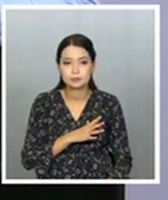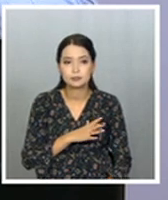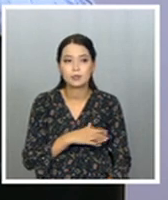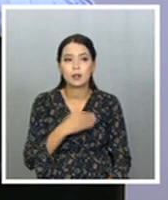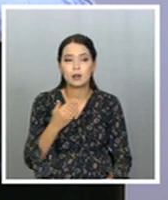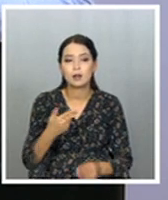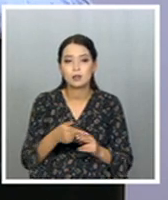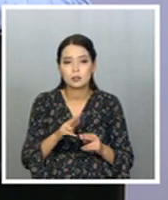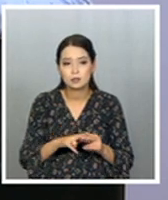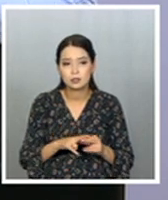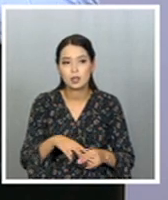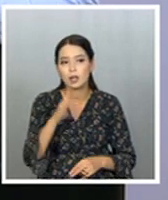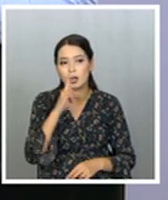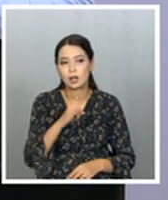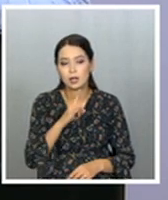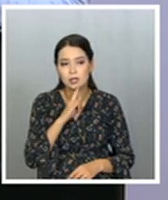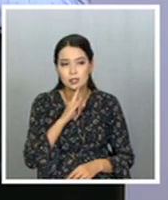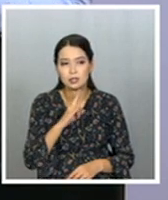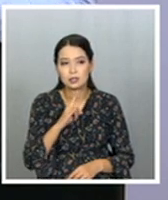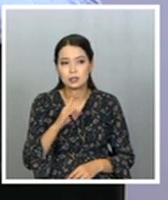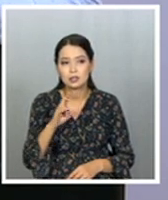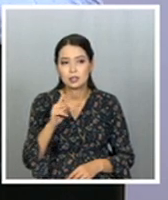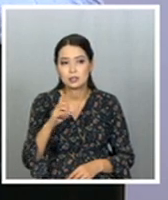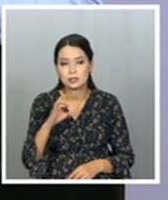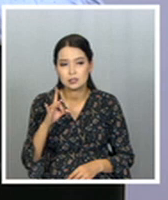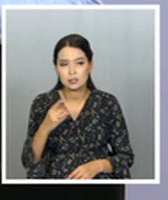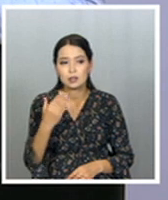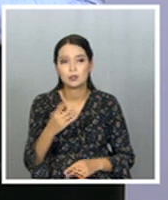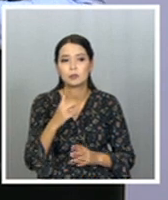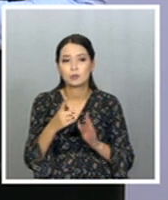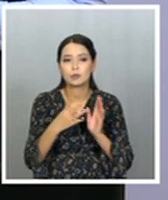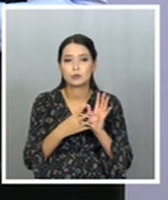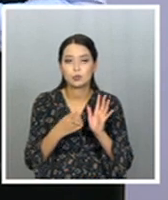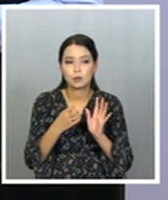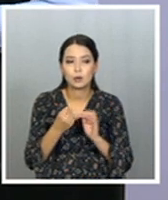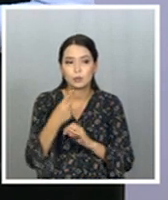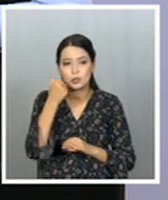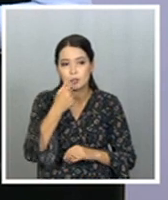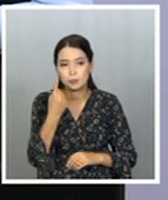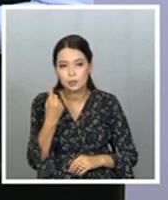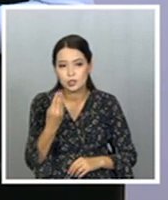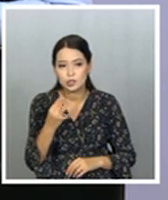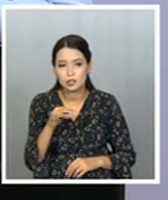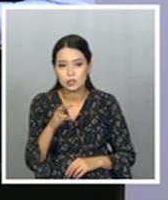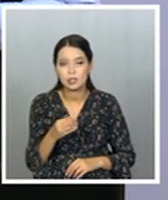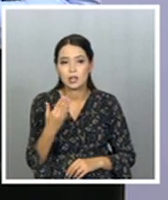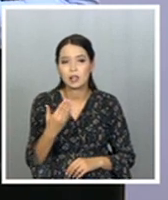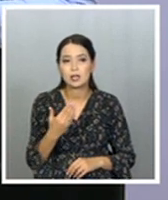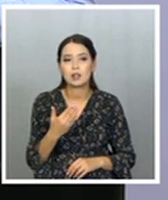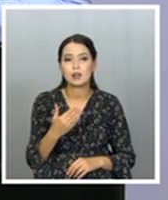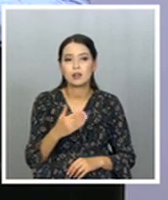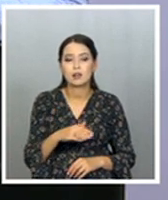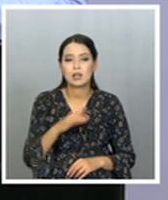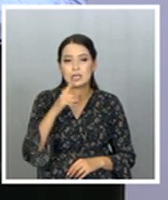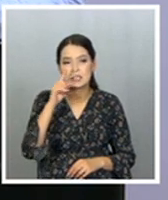РКФСР-дің Халық комиссарлар кеңесінің 1919 жылы 10 шілдеде Ленин қол қойған